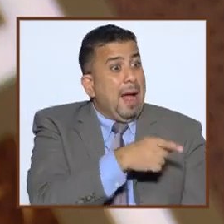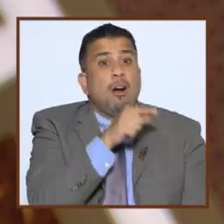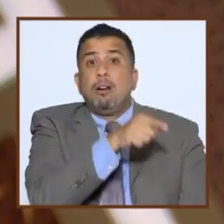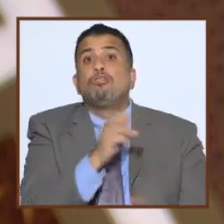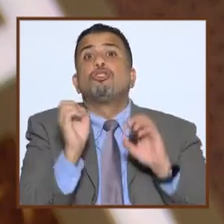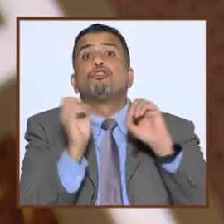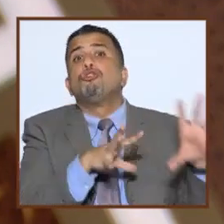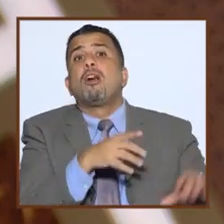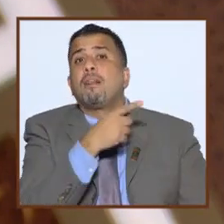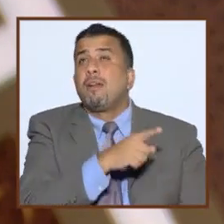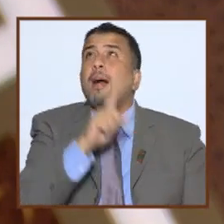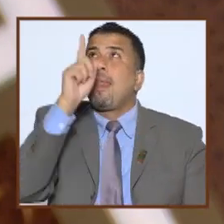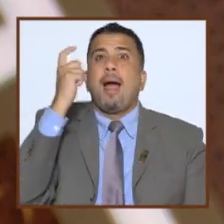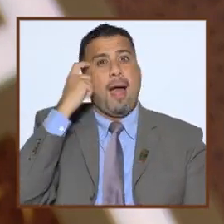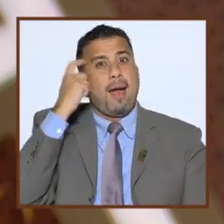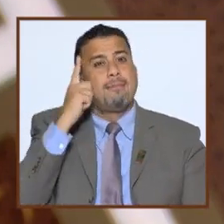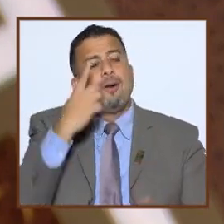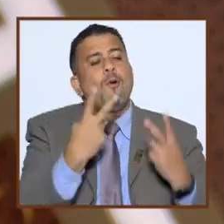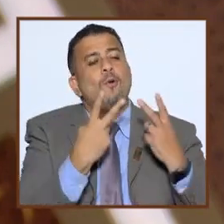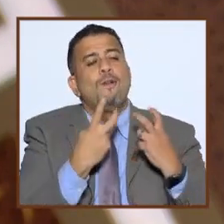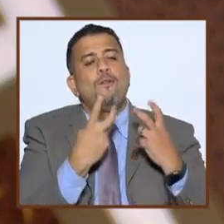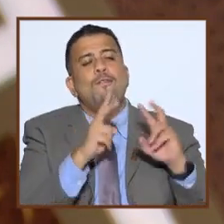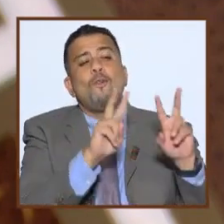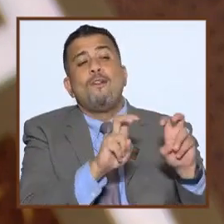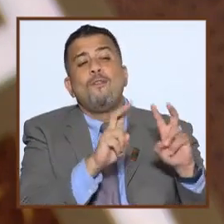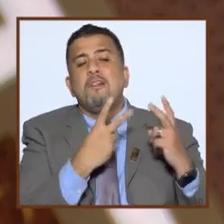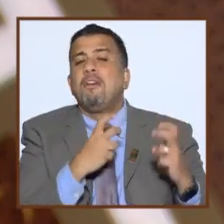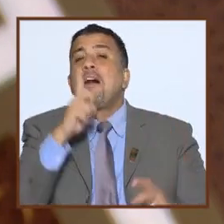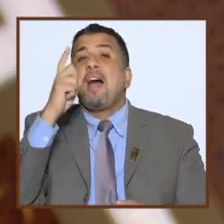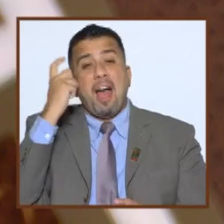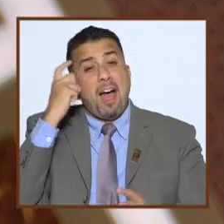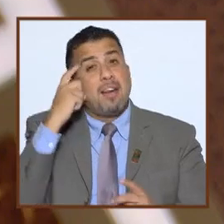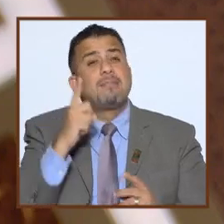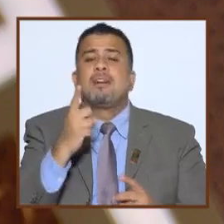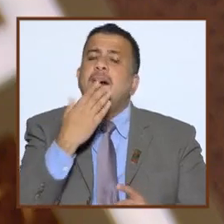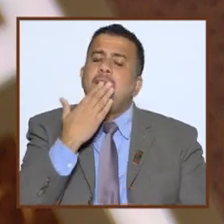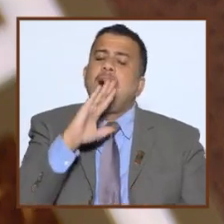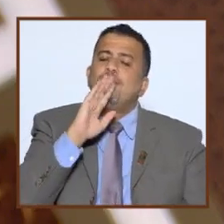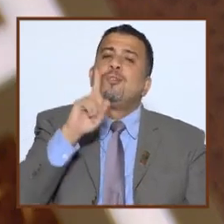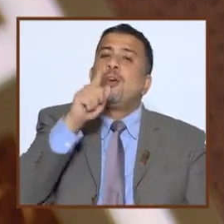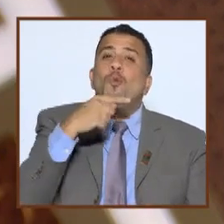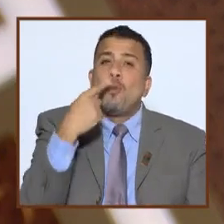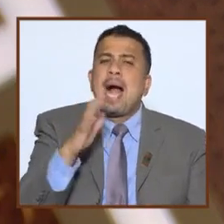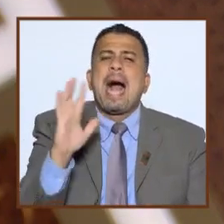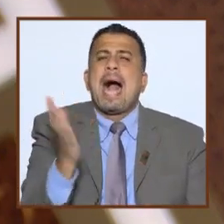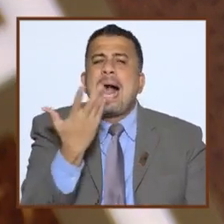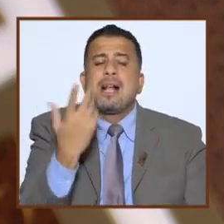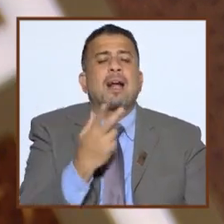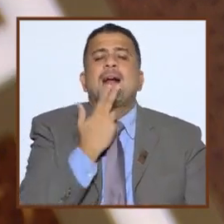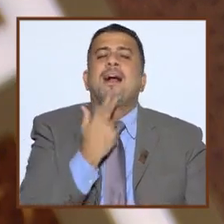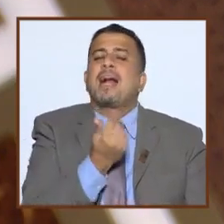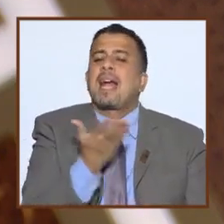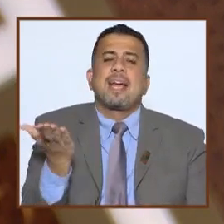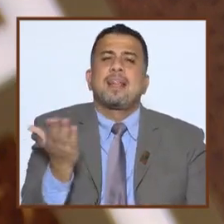يعلم وانتم لا تعلمون ولذلك كلمه خيره وخير ها وكل خير هذه كلمه طيبه